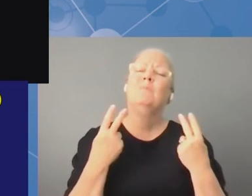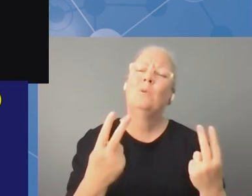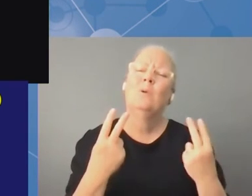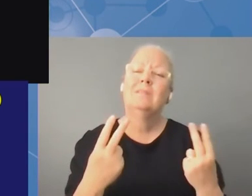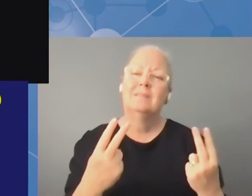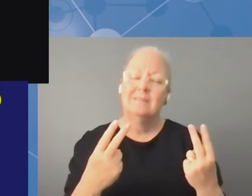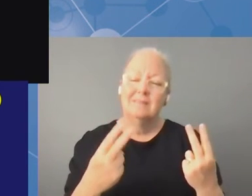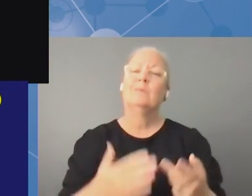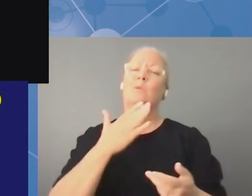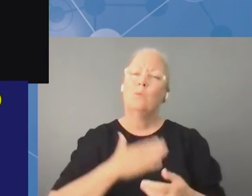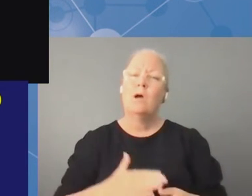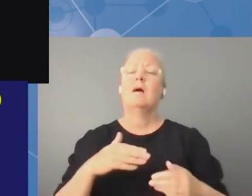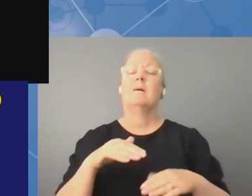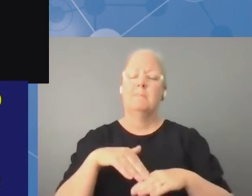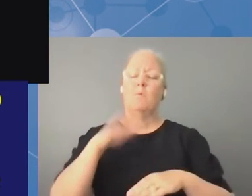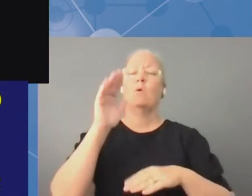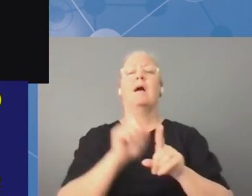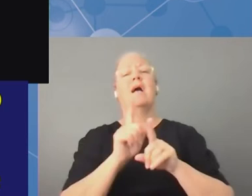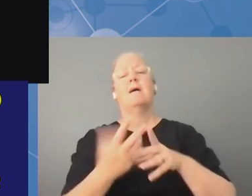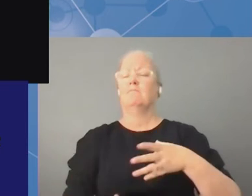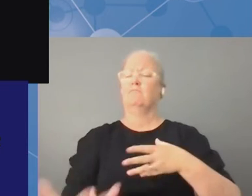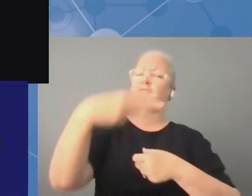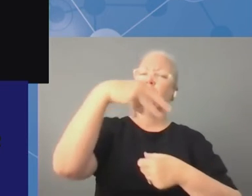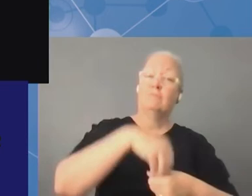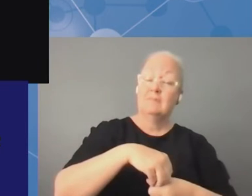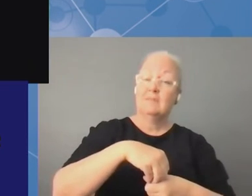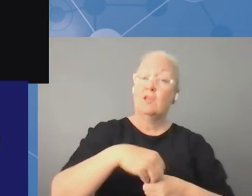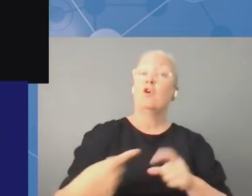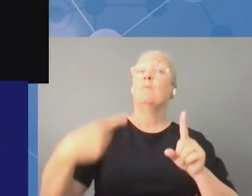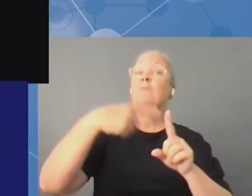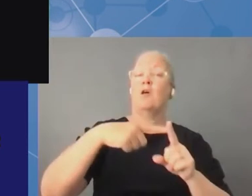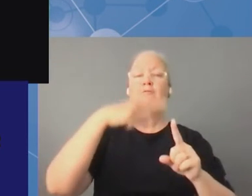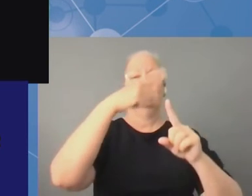в цифровом мире. Это также доказательство силы